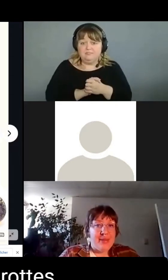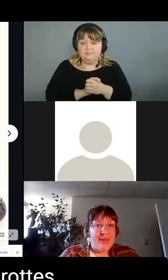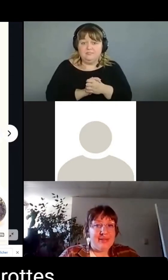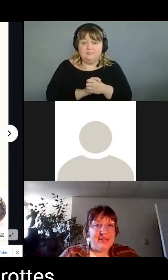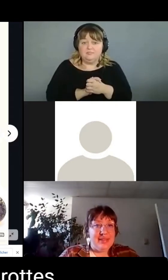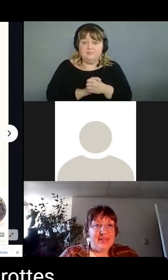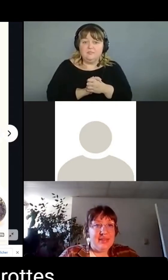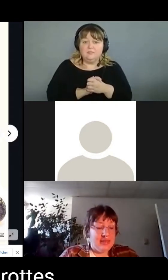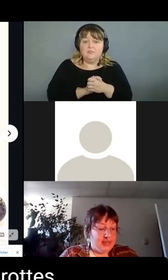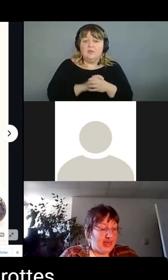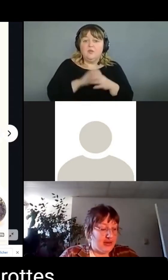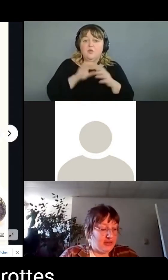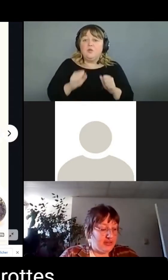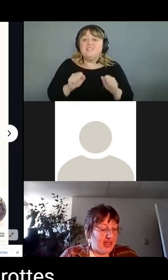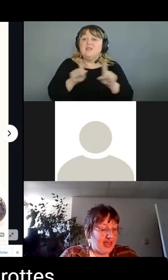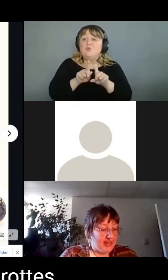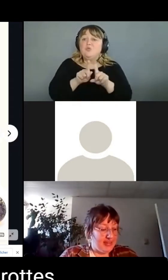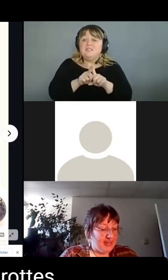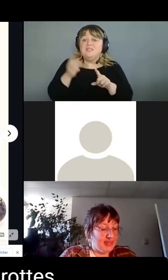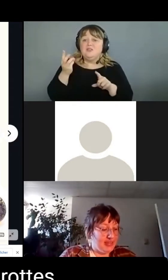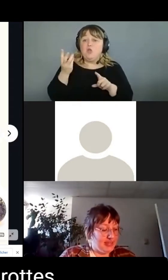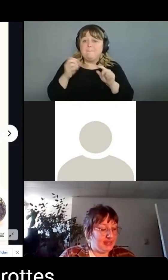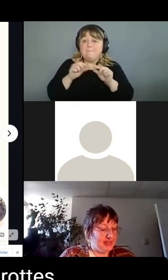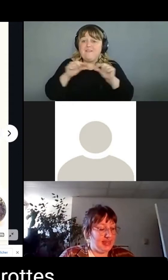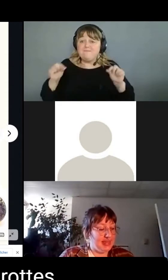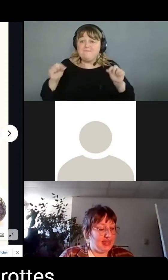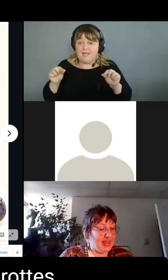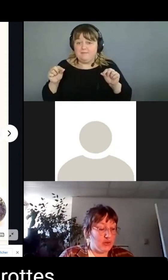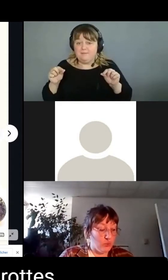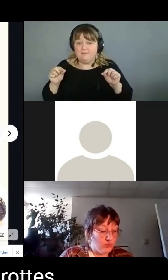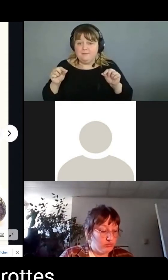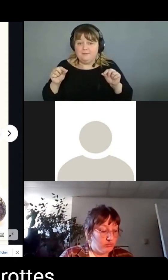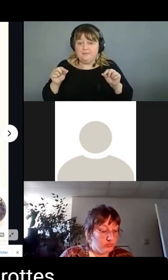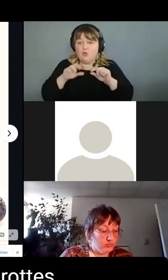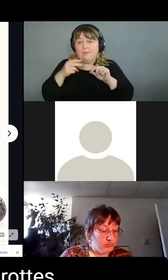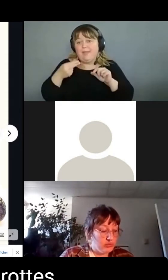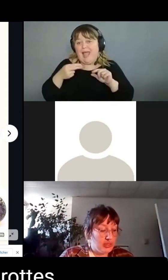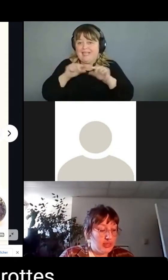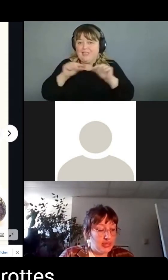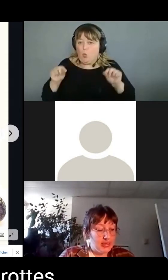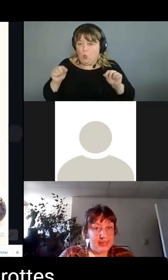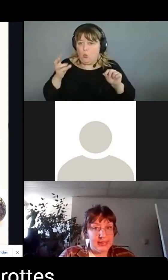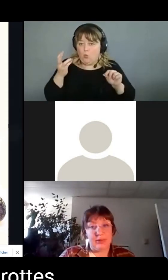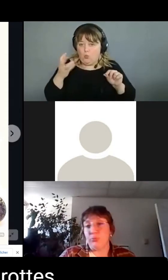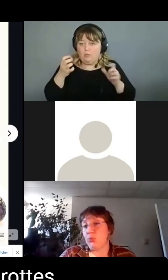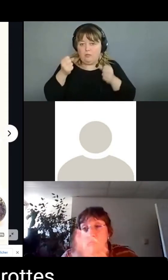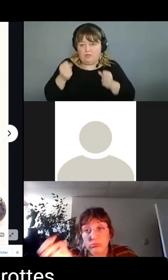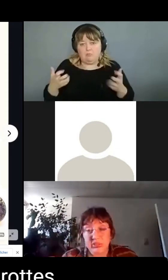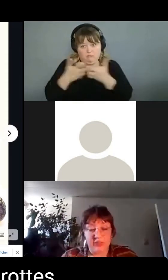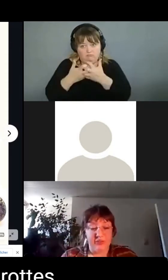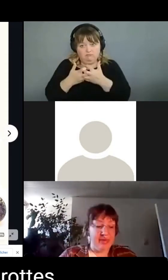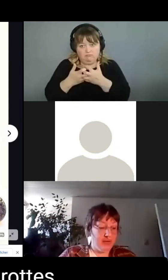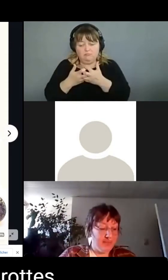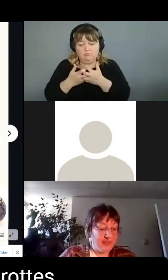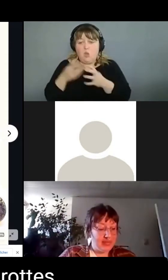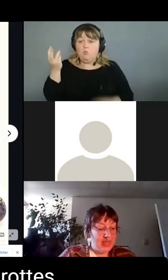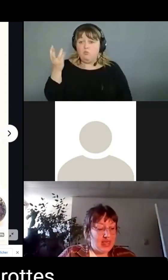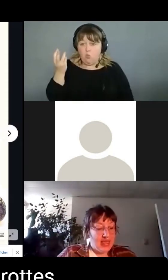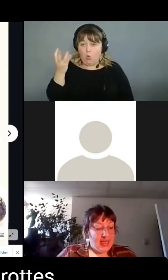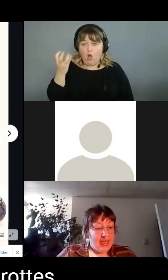peut mettre des carottes avec des haricots, des pois, cette